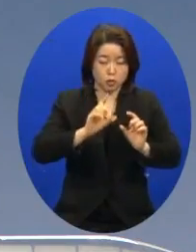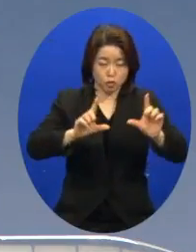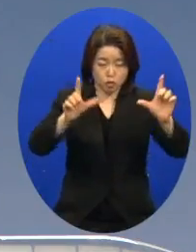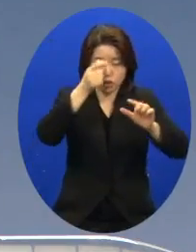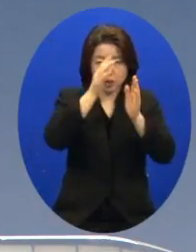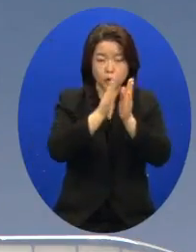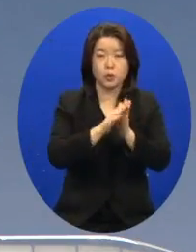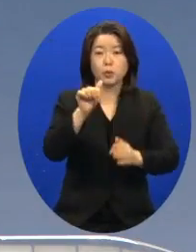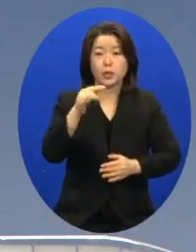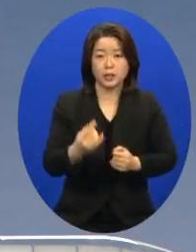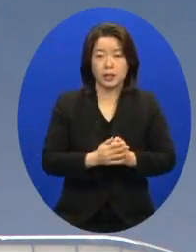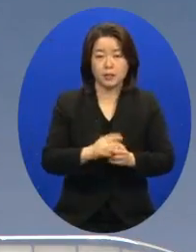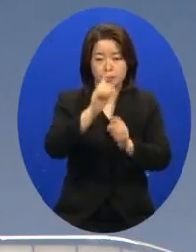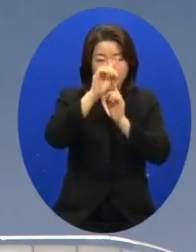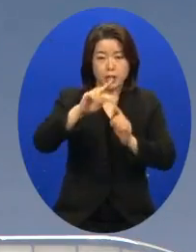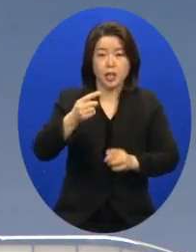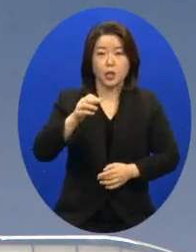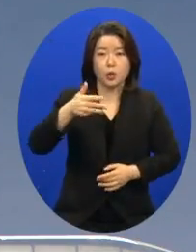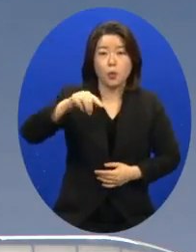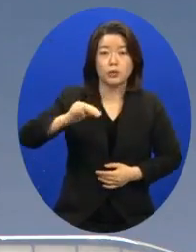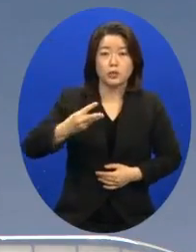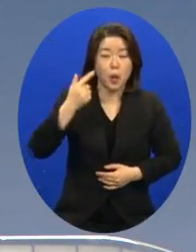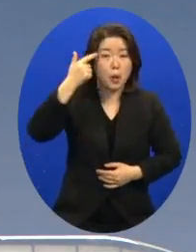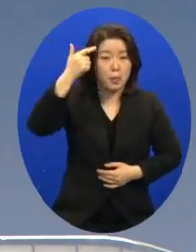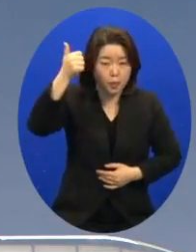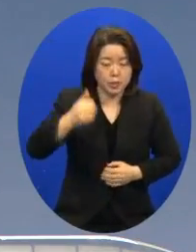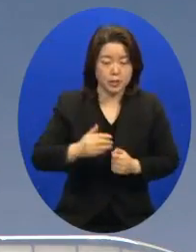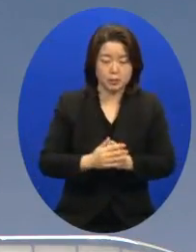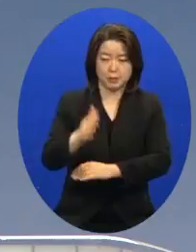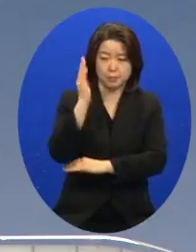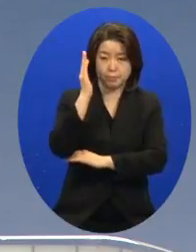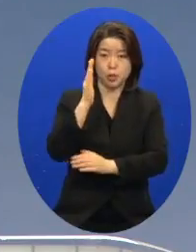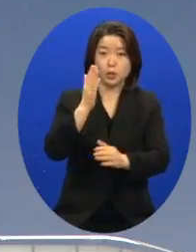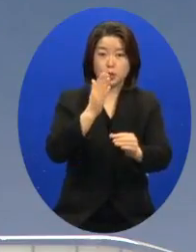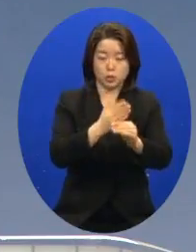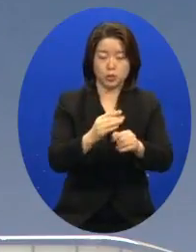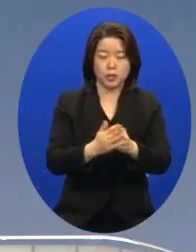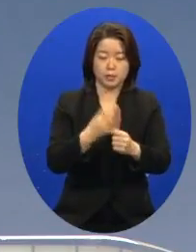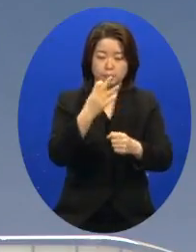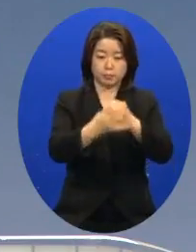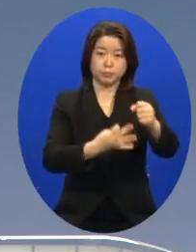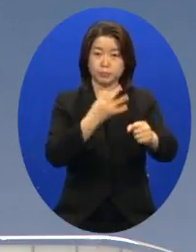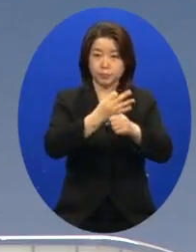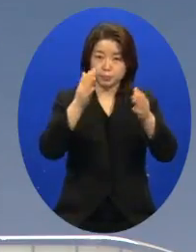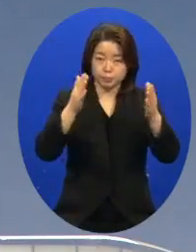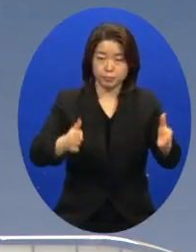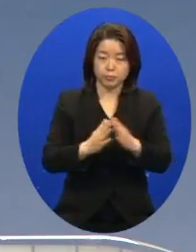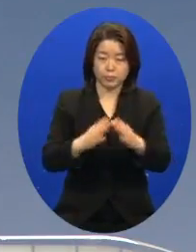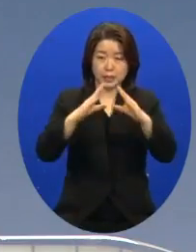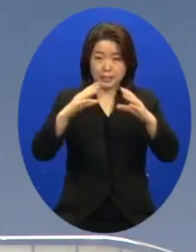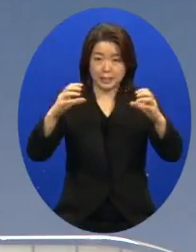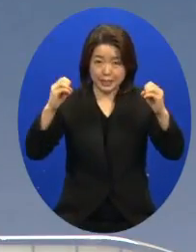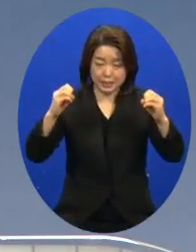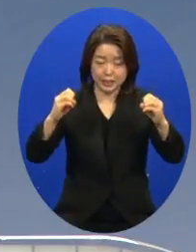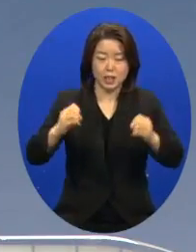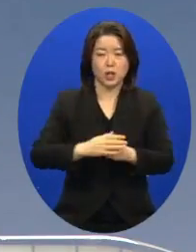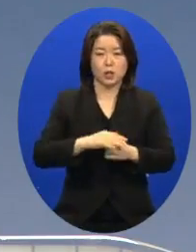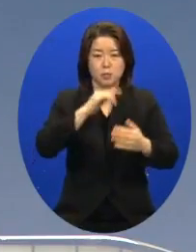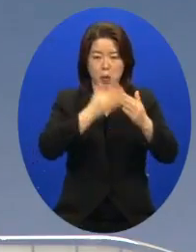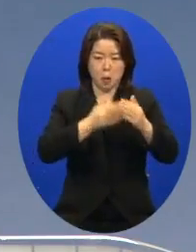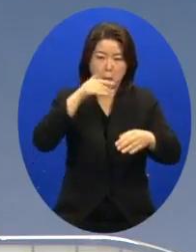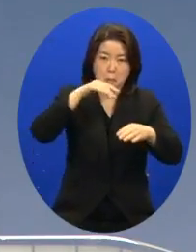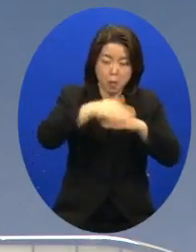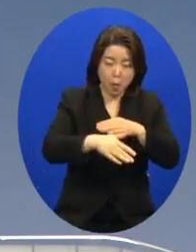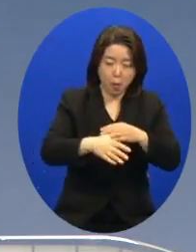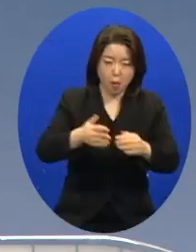이동철 목사님께서 설교 중에 14년 동안이나 루마니아 공산 정권 으로 인하여